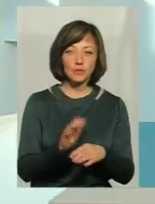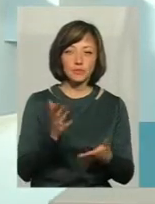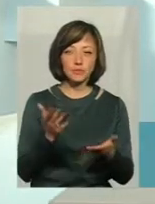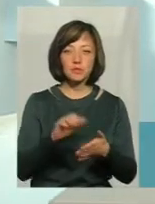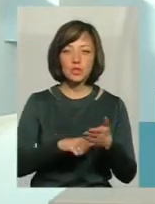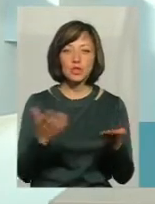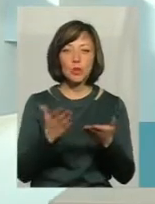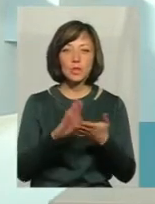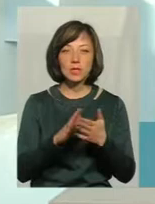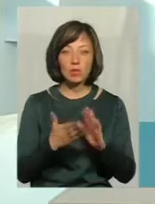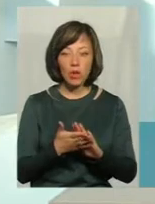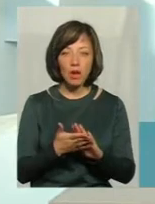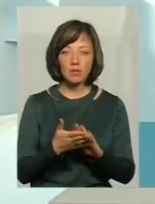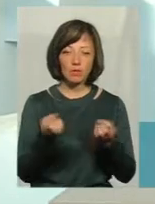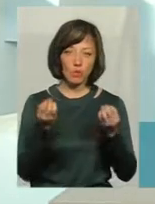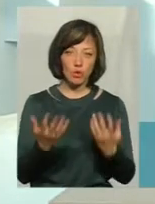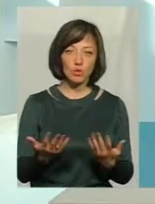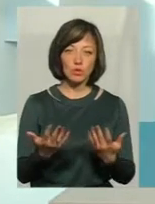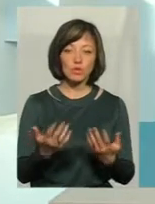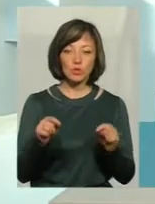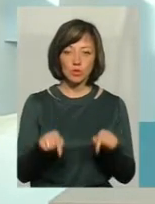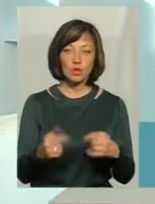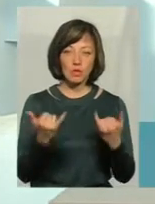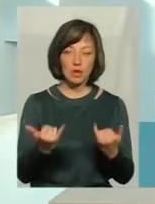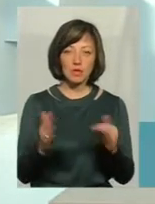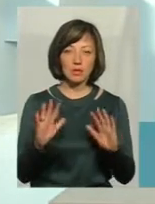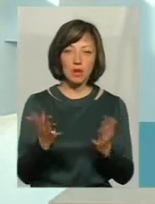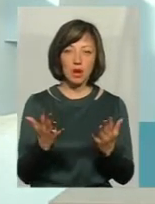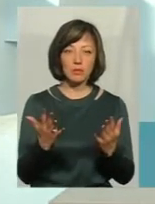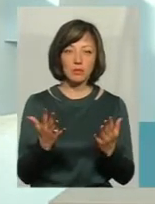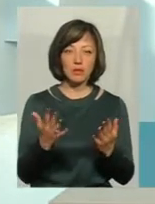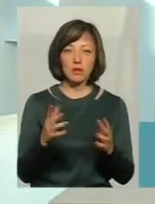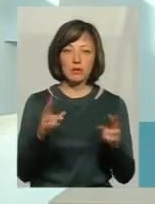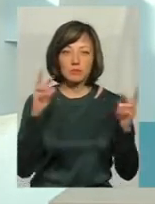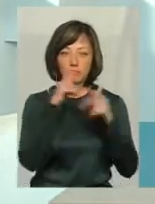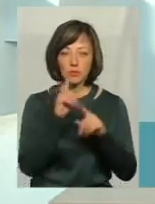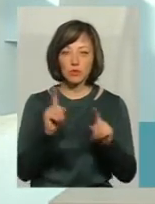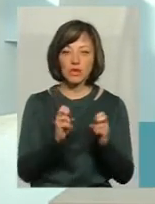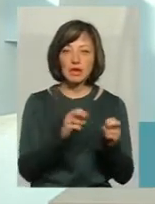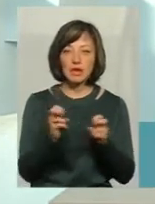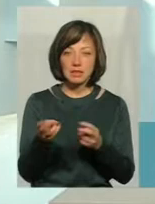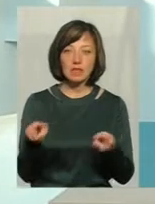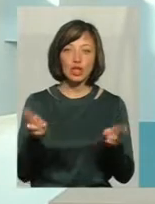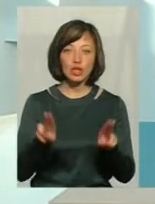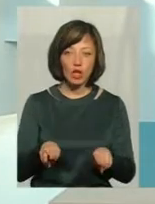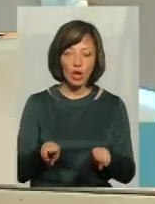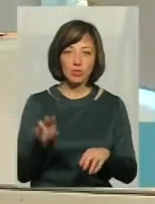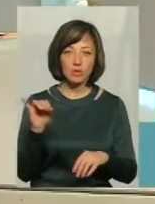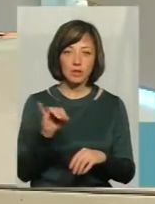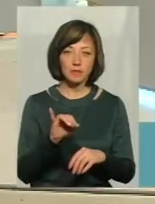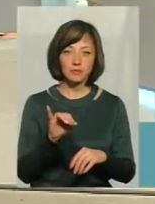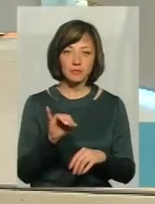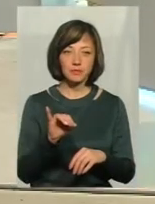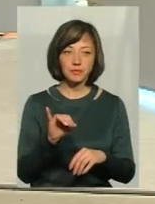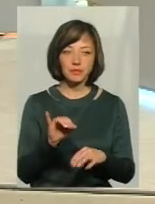якоїсь, може бути, ситуації, яка просто от тут і зараз трапилась і пішло щось не так. Тобто ризики залишаються і